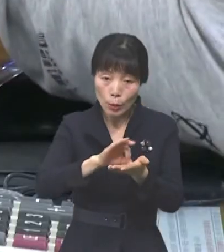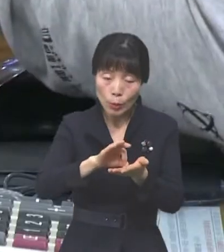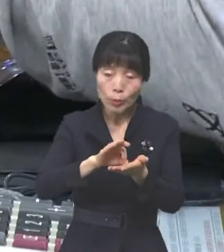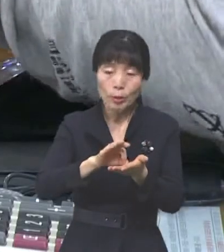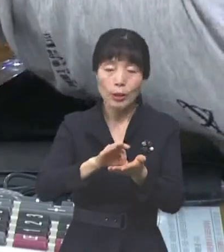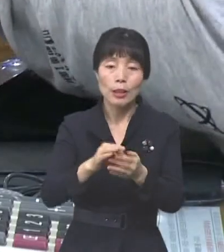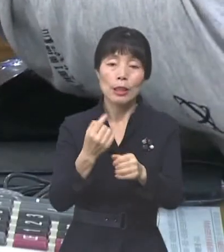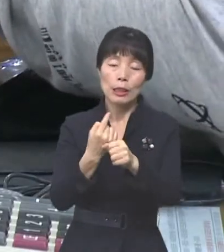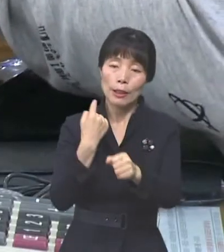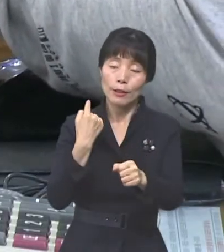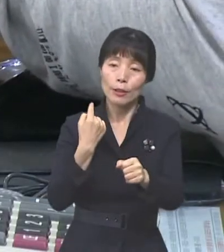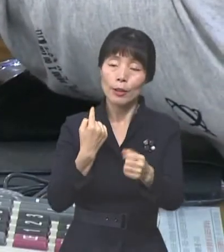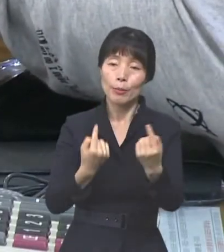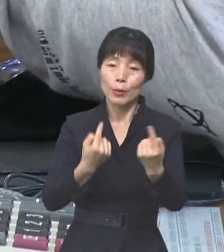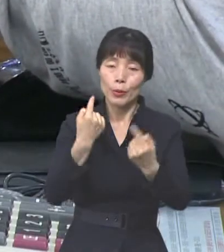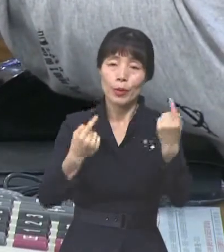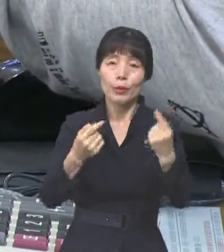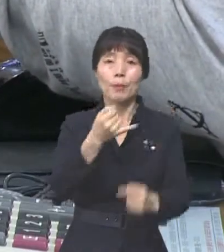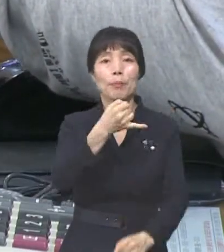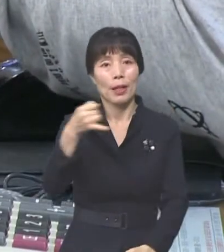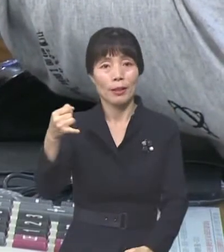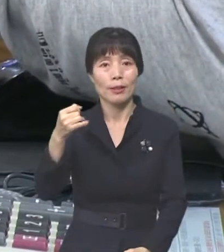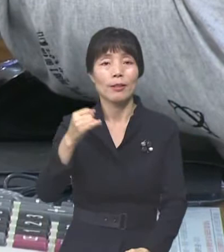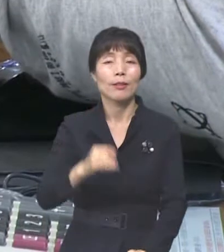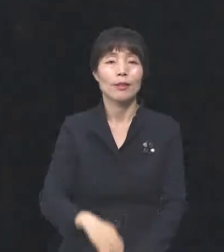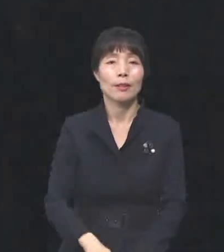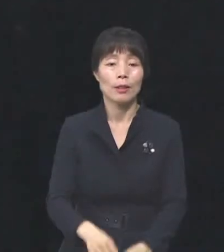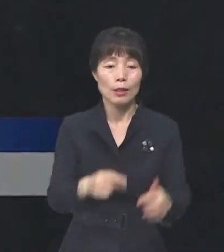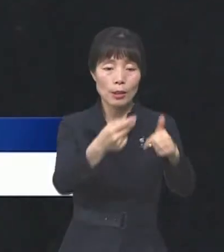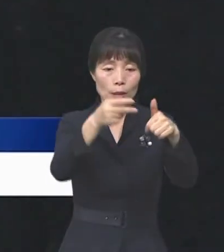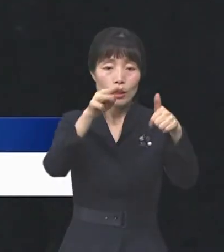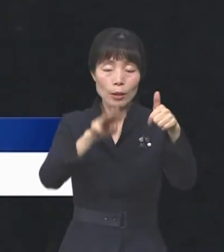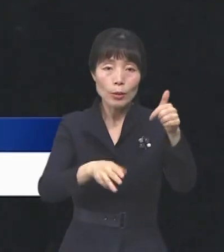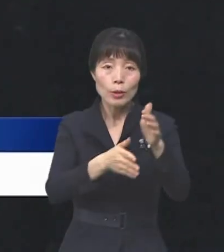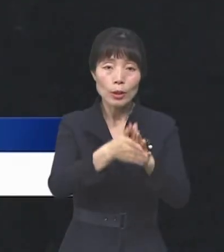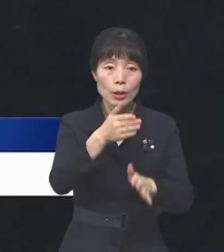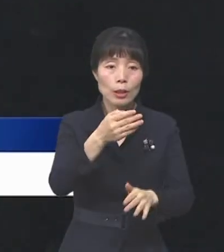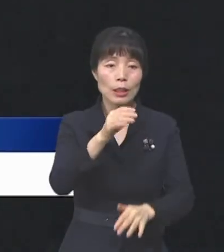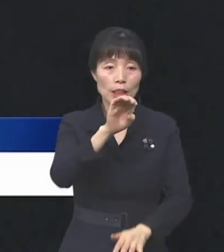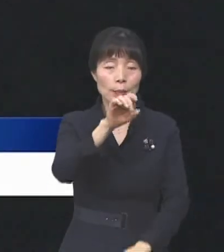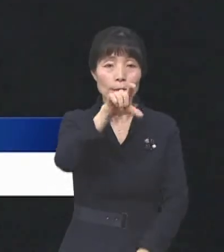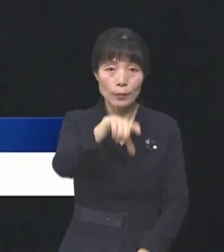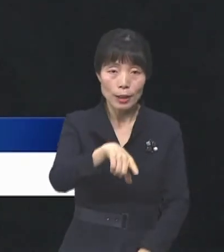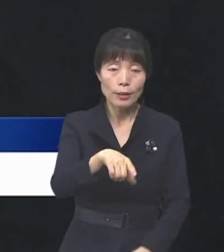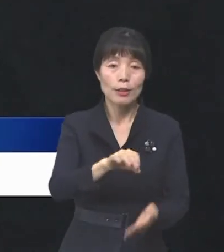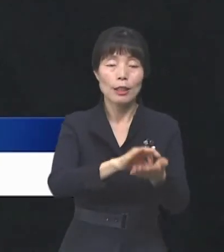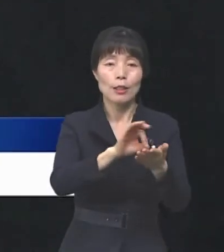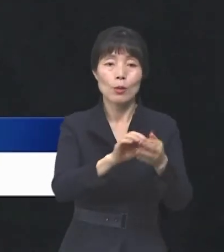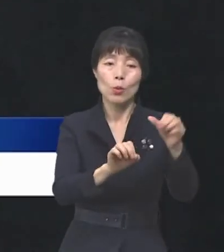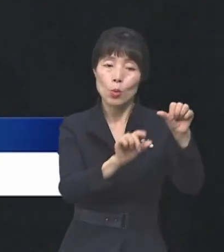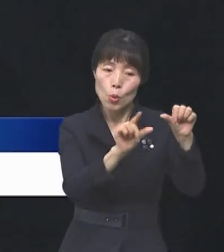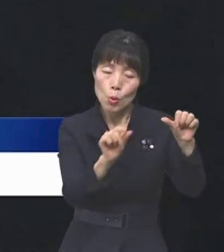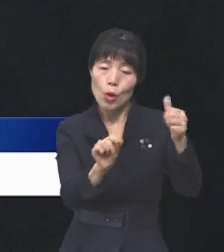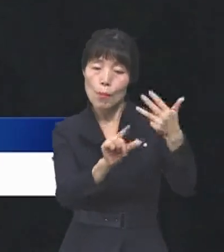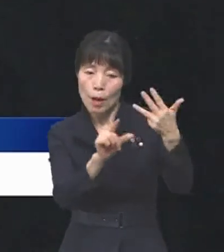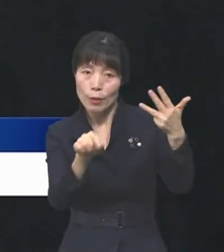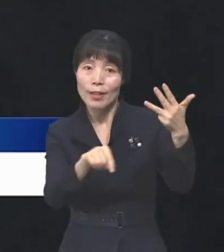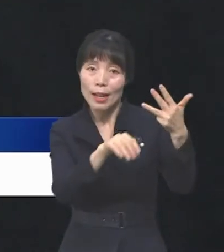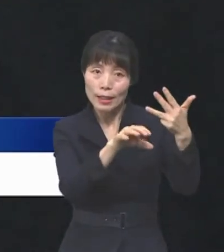대비 마이너스 증가율을 기록했습니다. 인천시는 인천이음 사용이 본격화된 5월과 8월